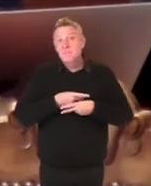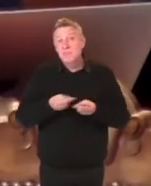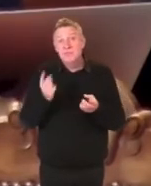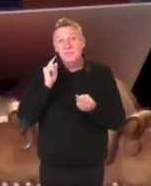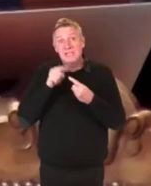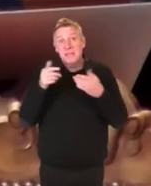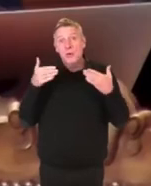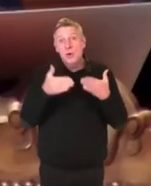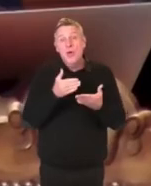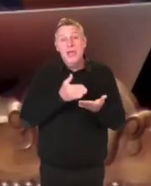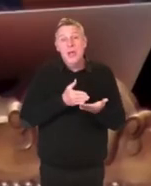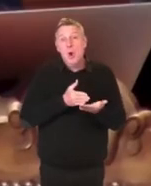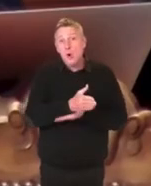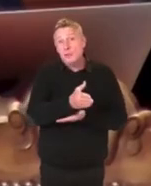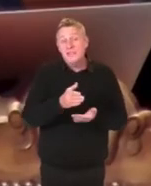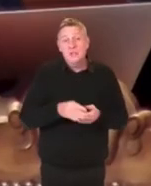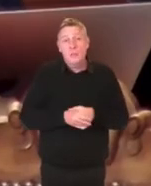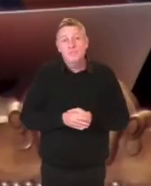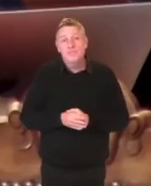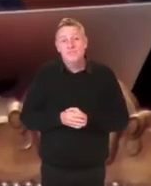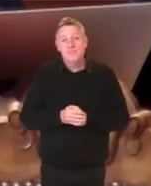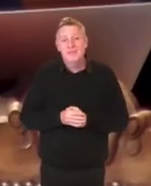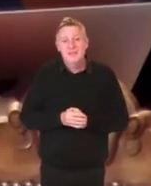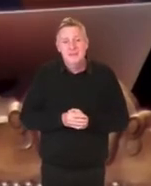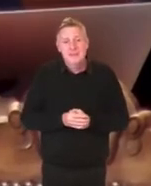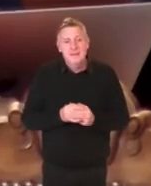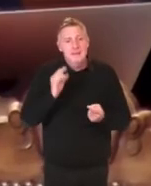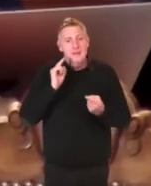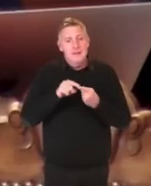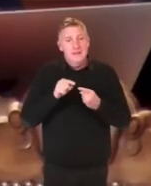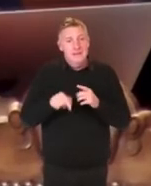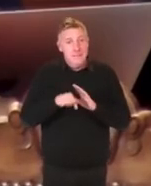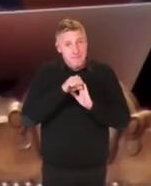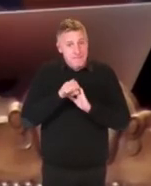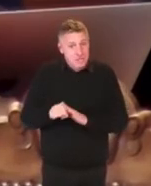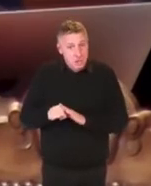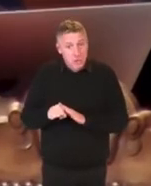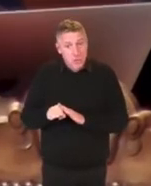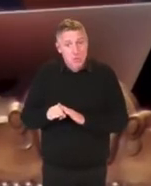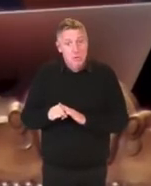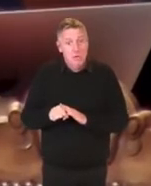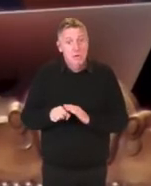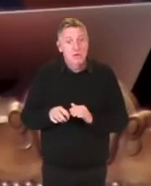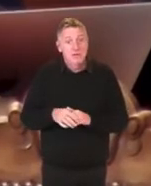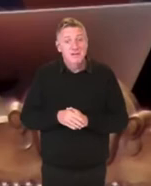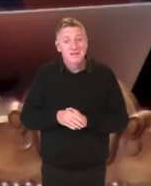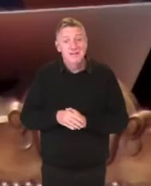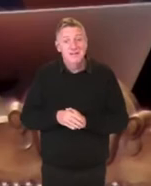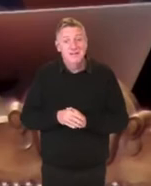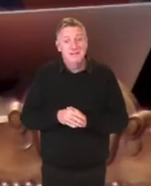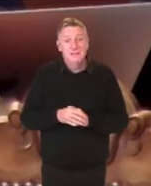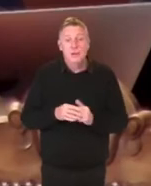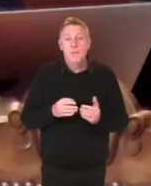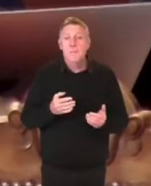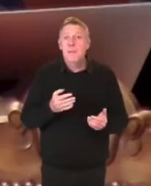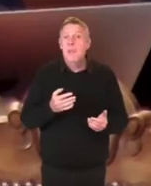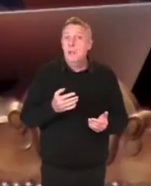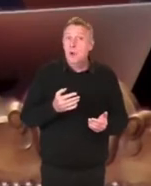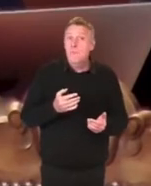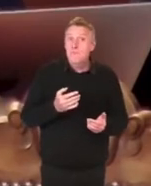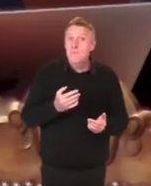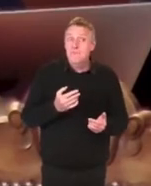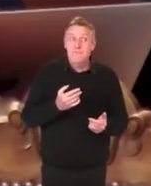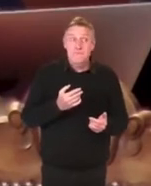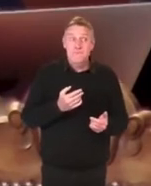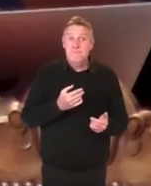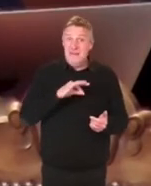moins l'orientation que vous voulez donner? Je le répète, c'est un sujet majeur qui peut être extrêmement bénéfique, qui le sera à